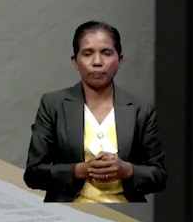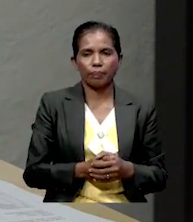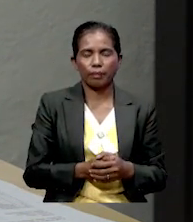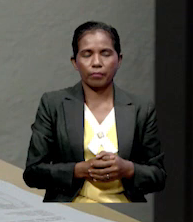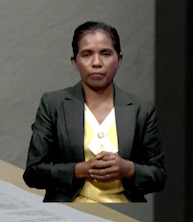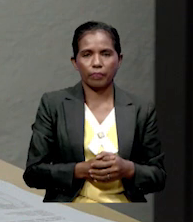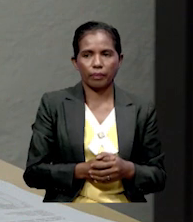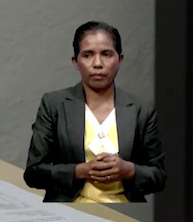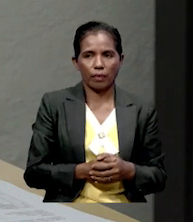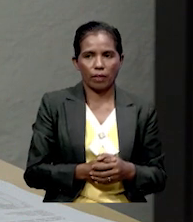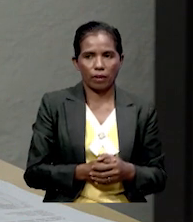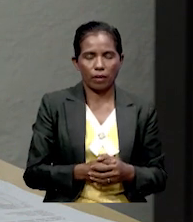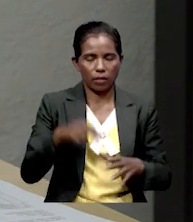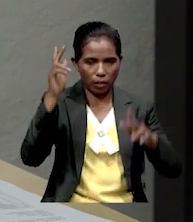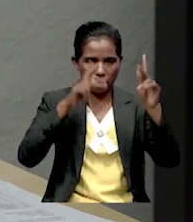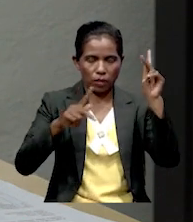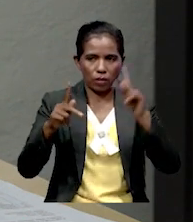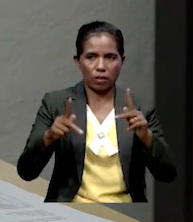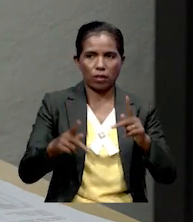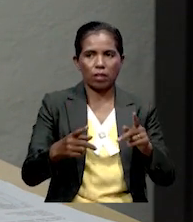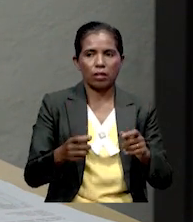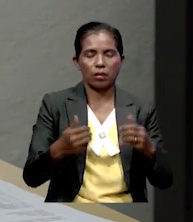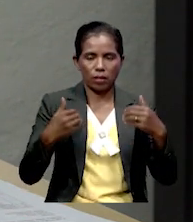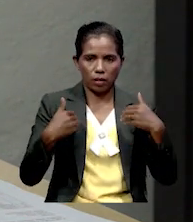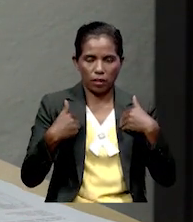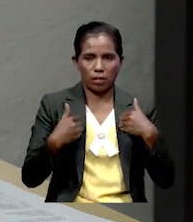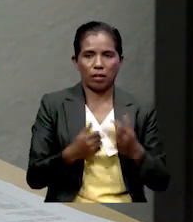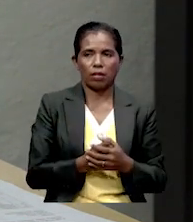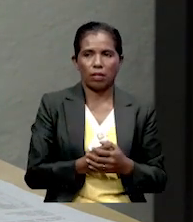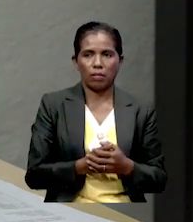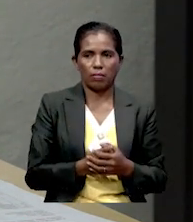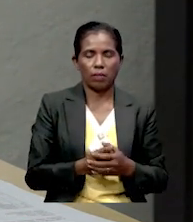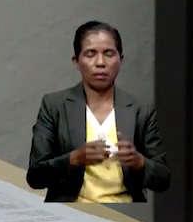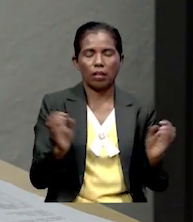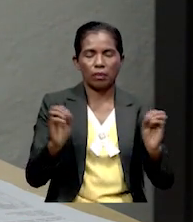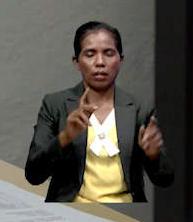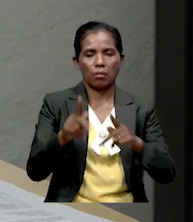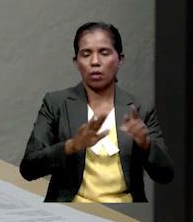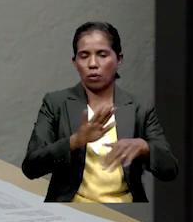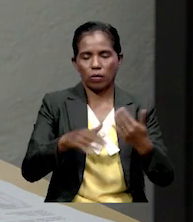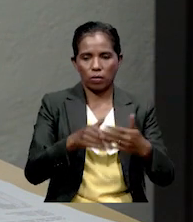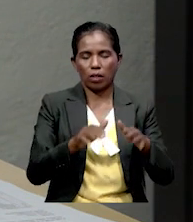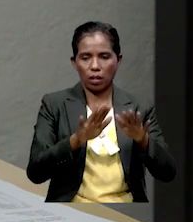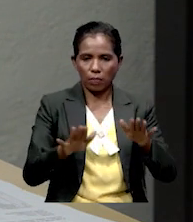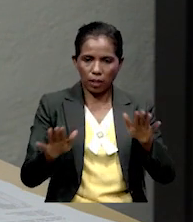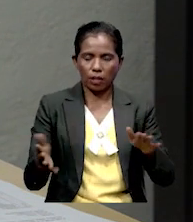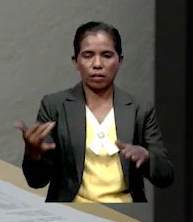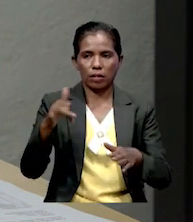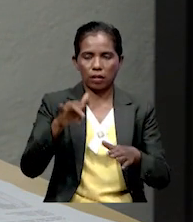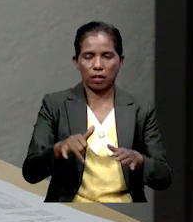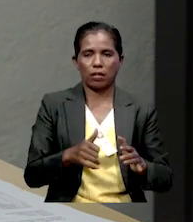mak causa ne nebe mak sempre acontece ba la semot mai ba la varis nebe mak